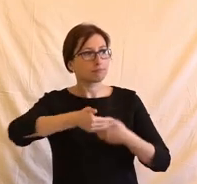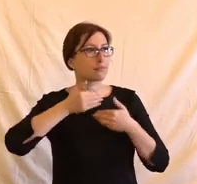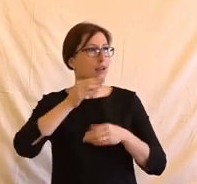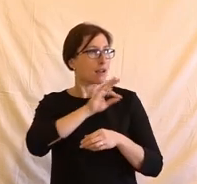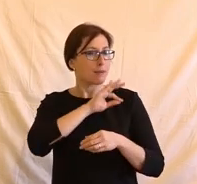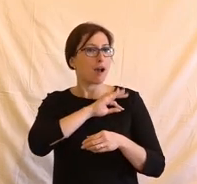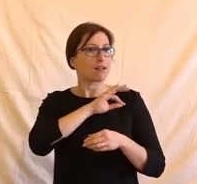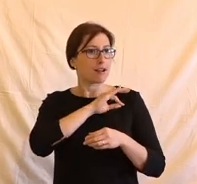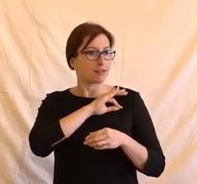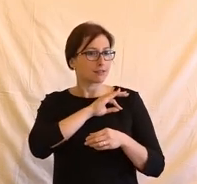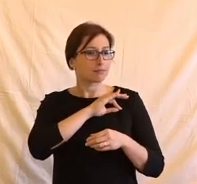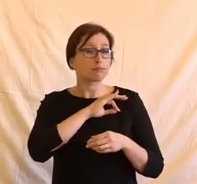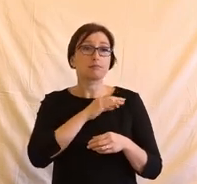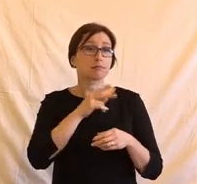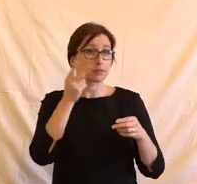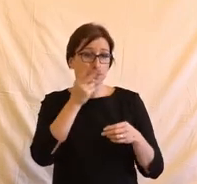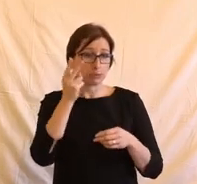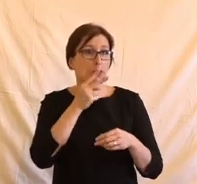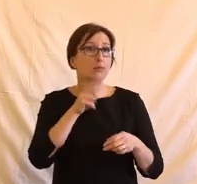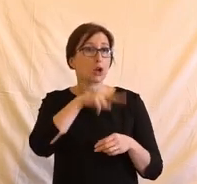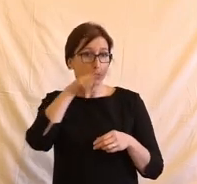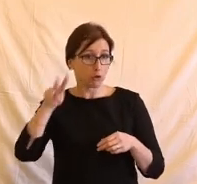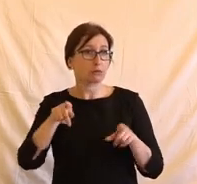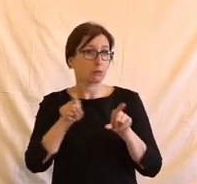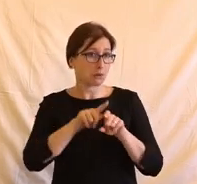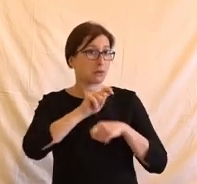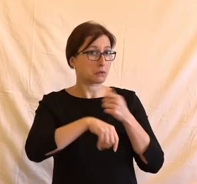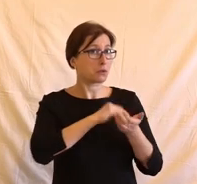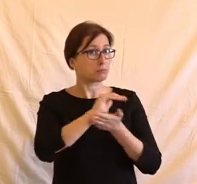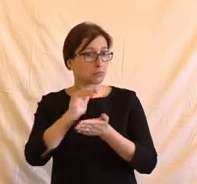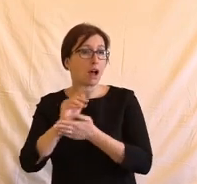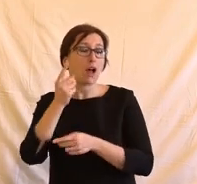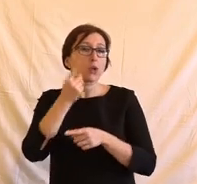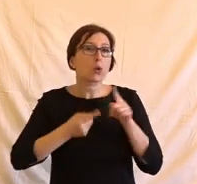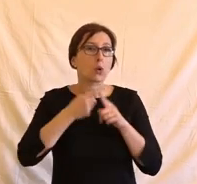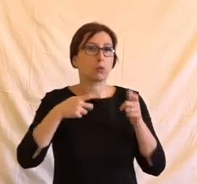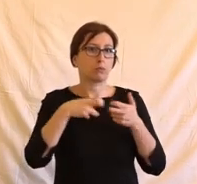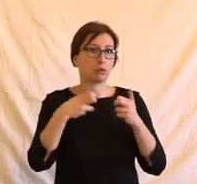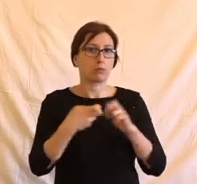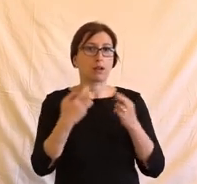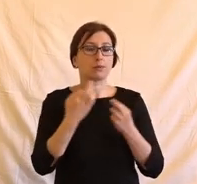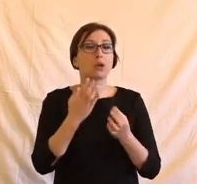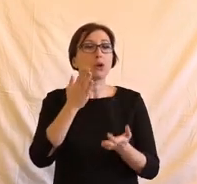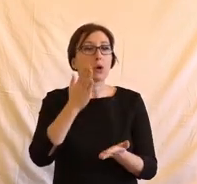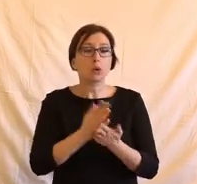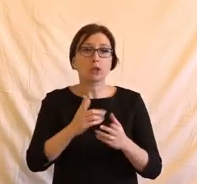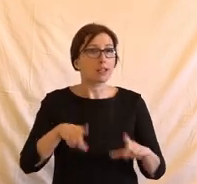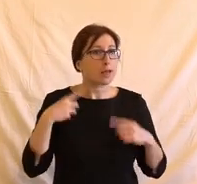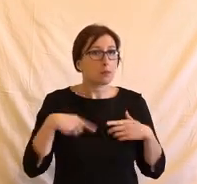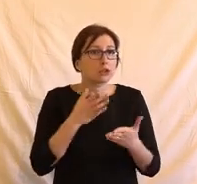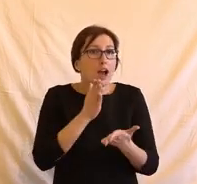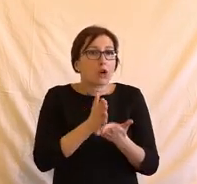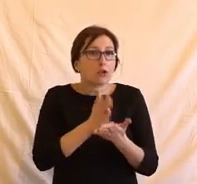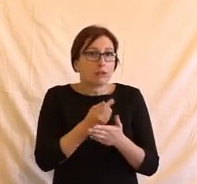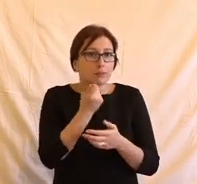kamarády. Nejinak je to u dětí v Norsku. Má to drobný problém. Už se prakticky nepoužívá